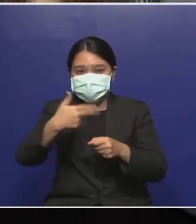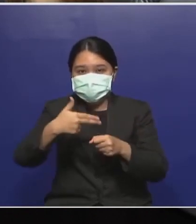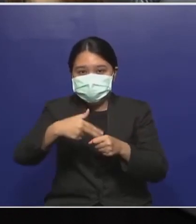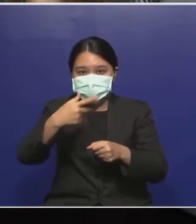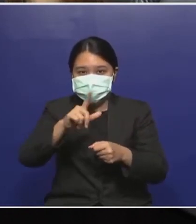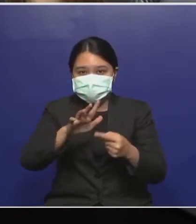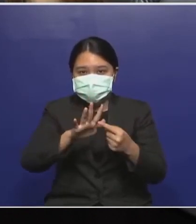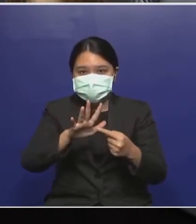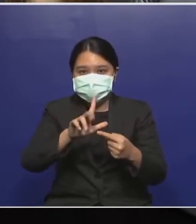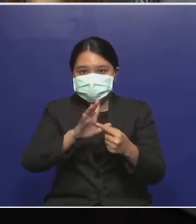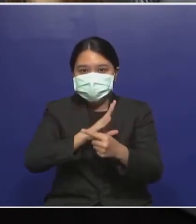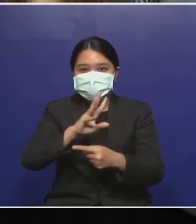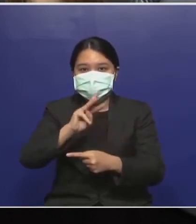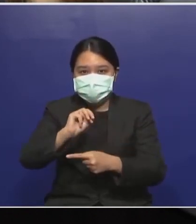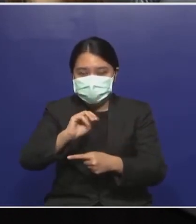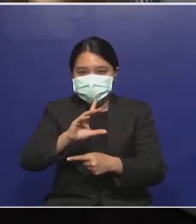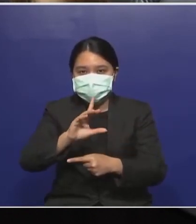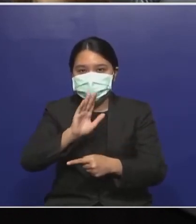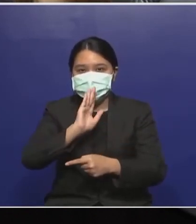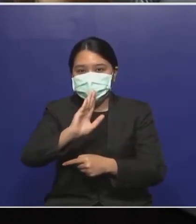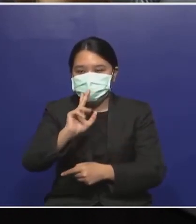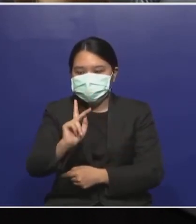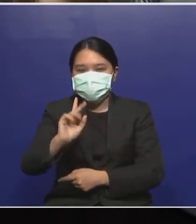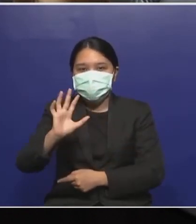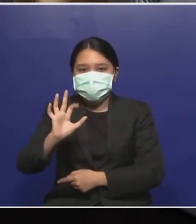ของการไฟฟ้าฝ่ายผลิตแ่ปเทศไย